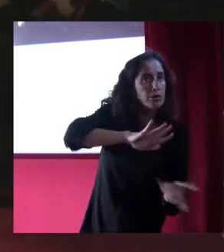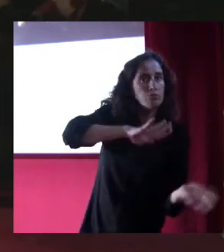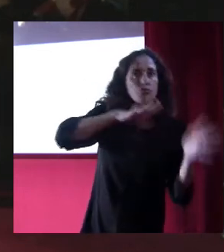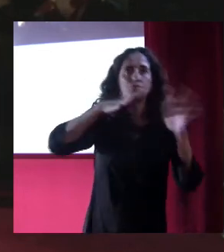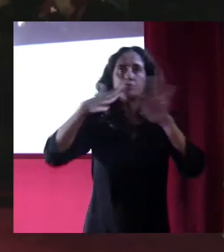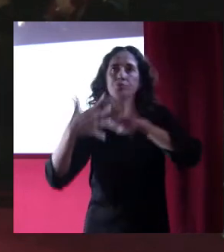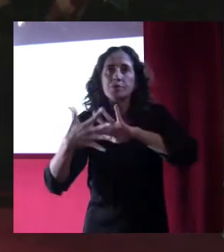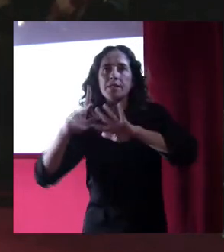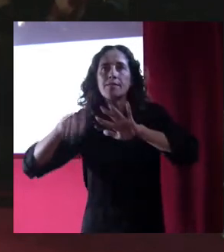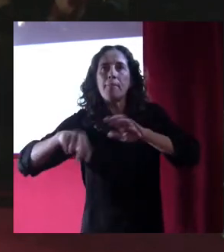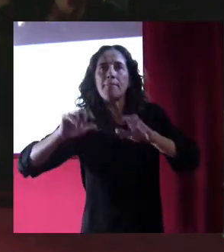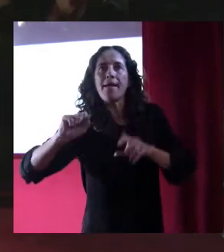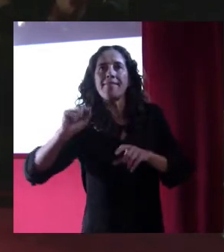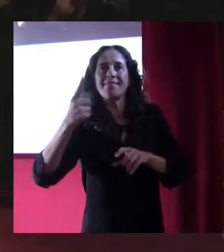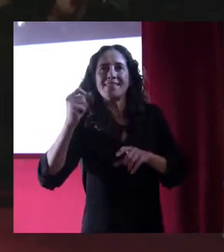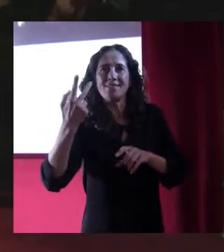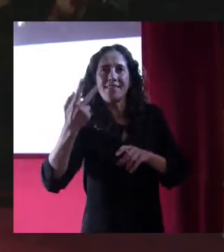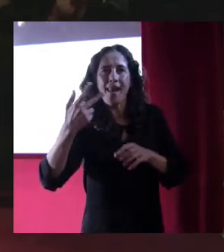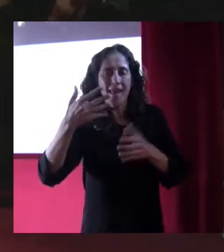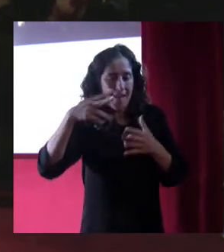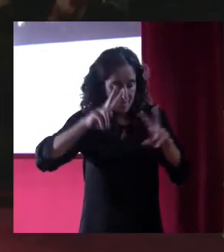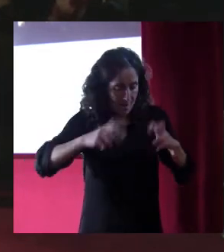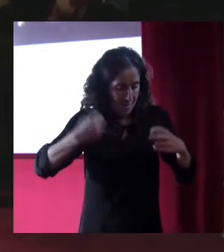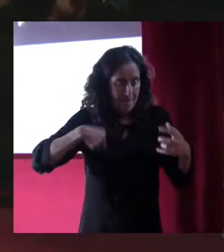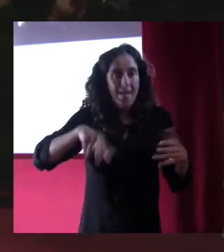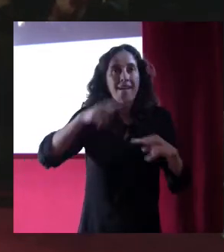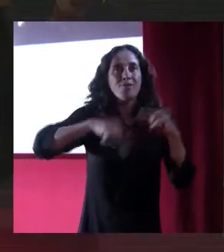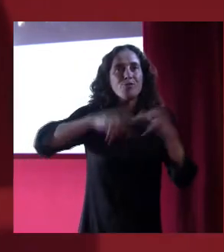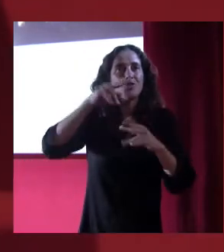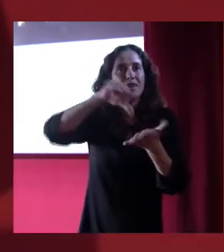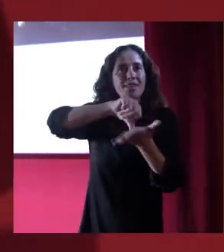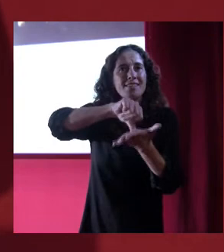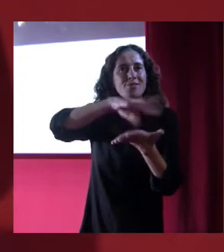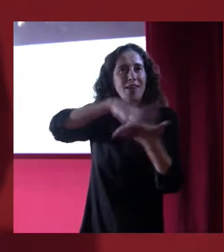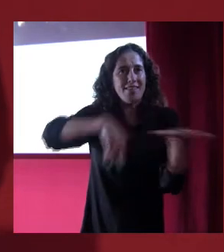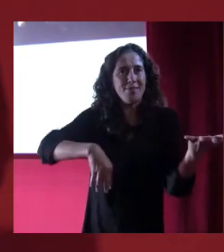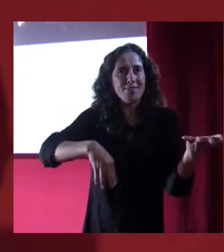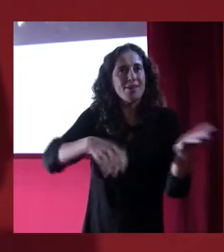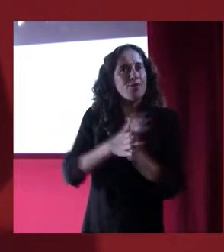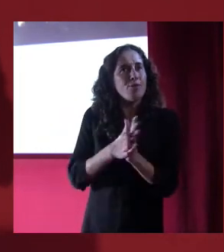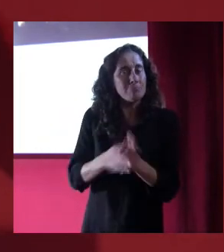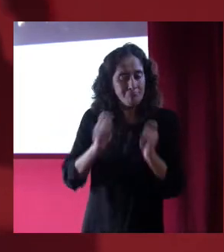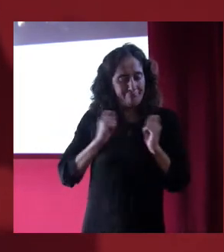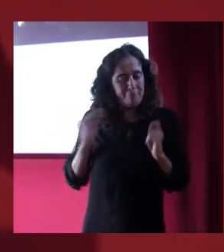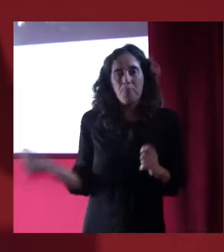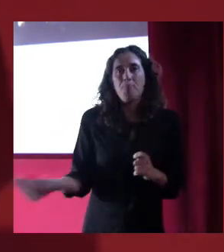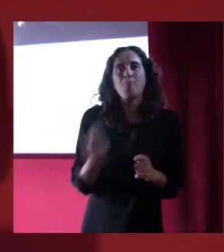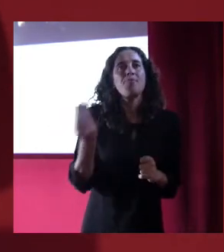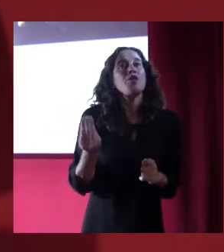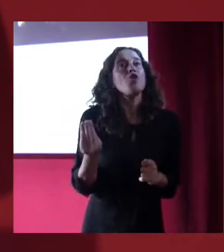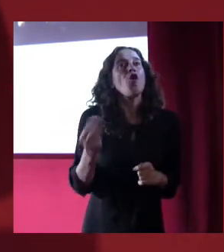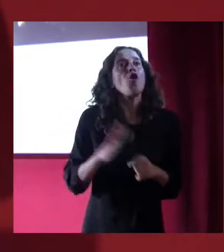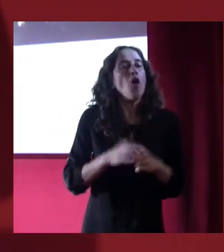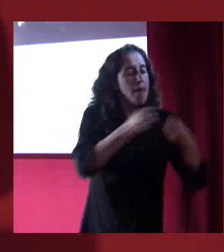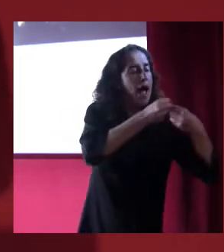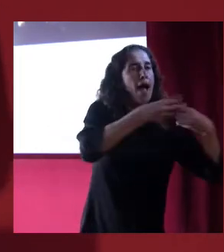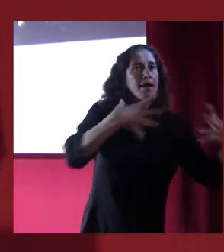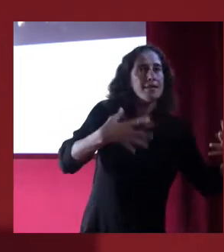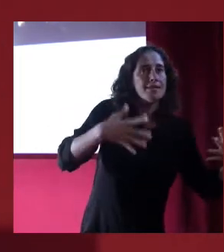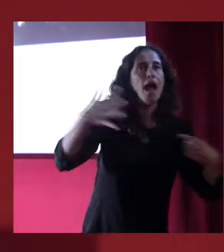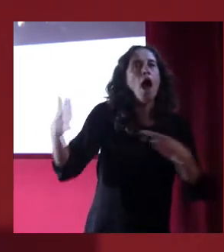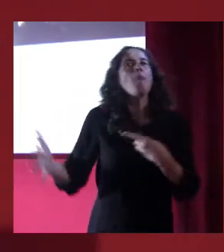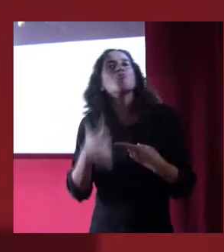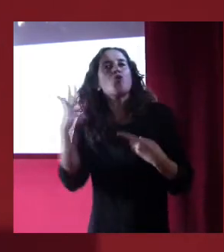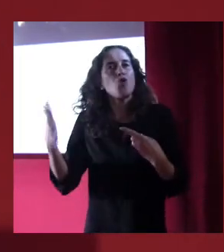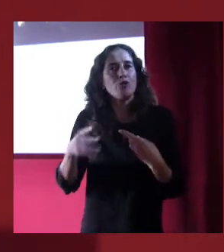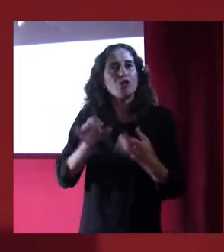una ciutat construïda. Una manera de millorar les nostres vides en l'àmbit de l'energia, en la producció,